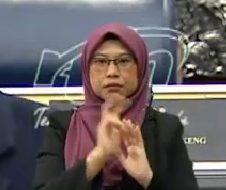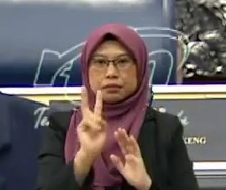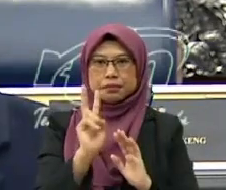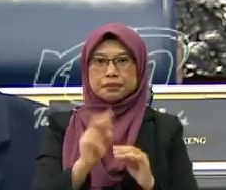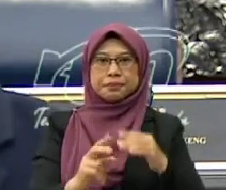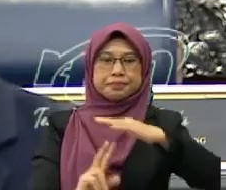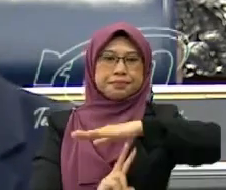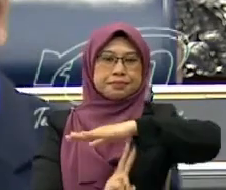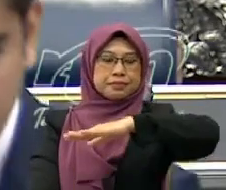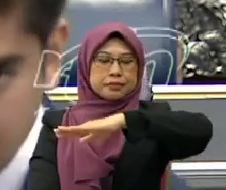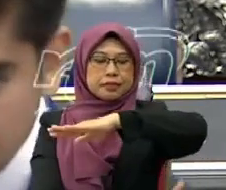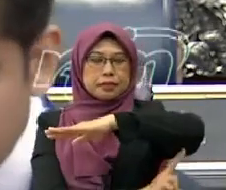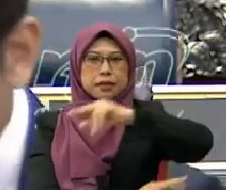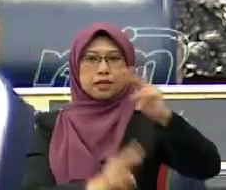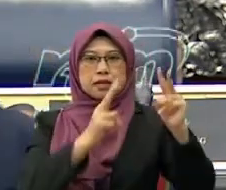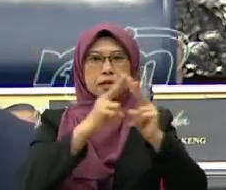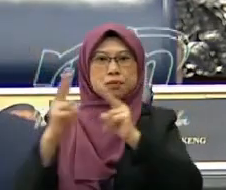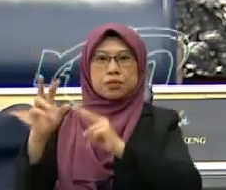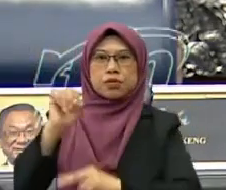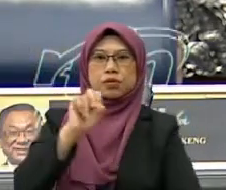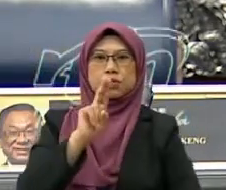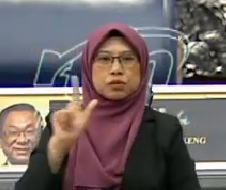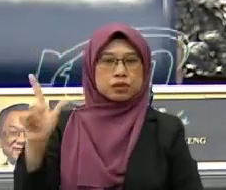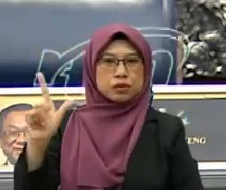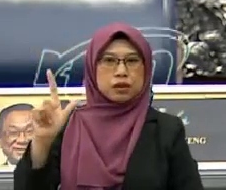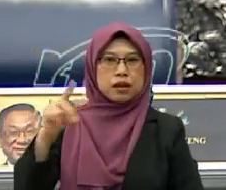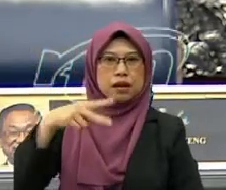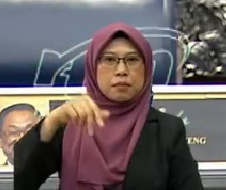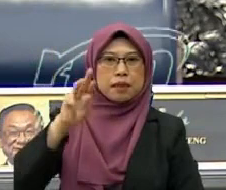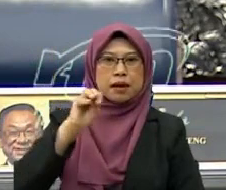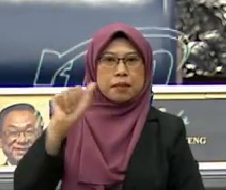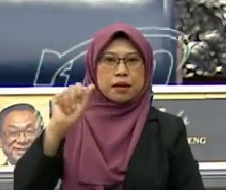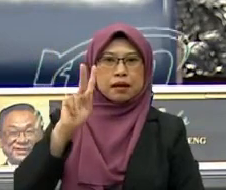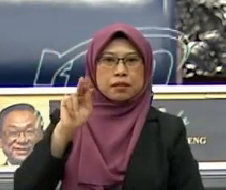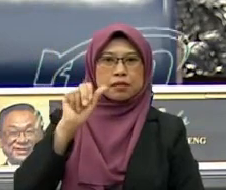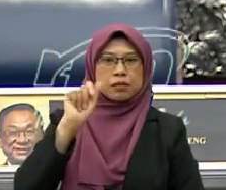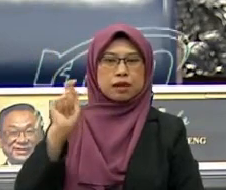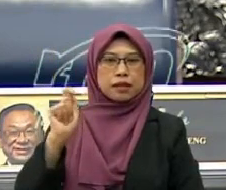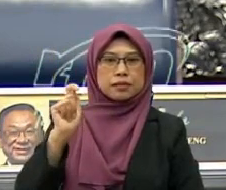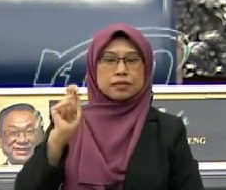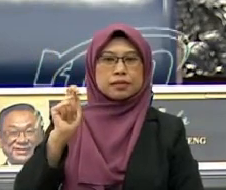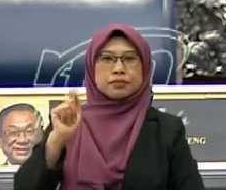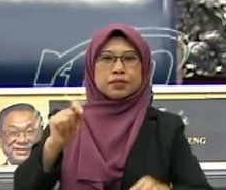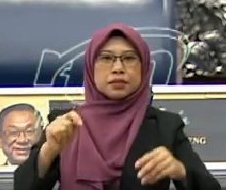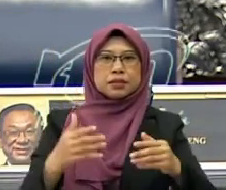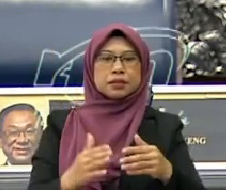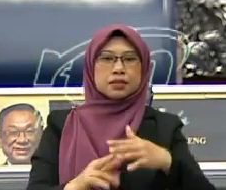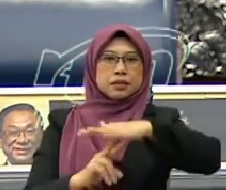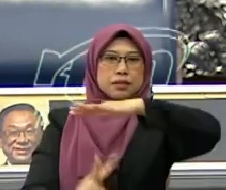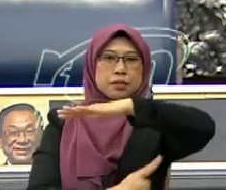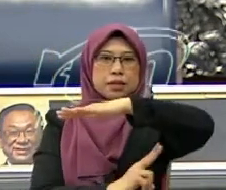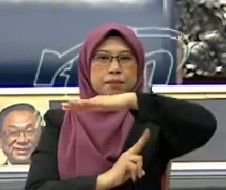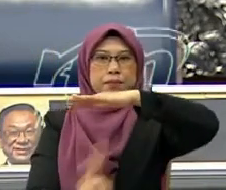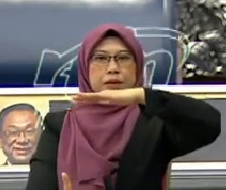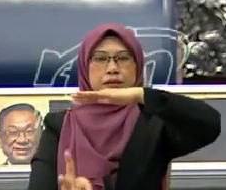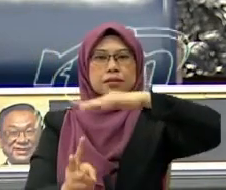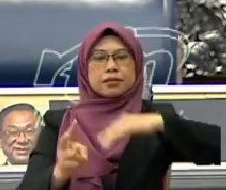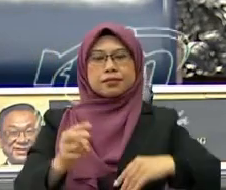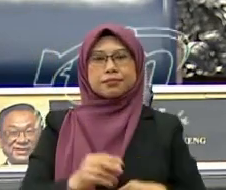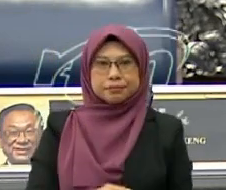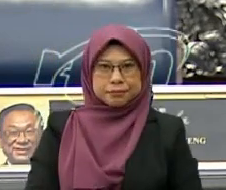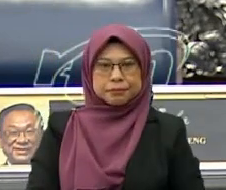jabatan Kampung Sul pamakulat yang terputus dan terbiak akibat